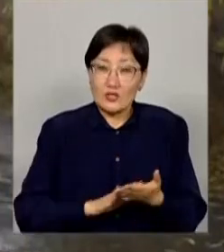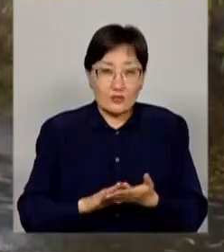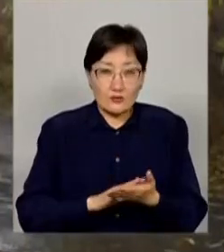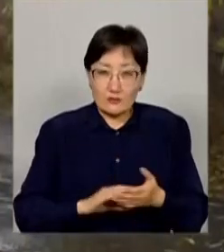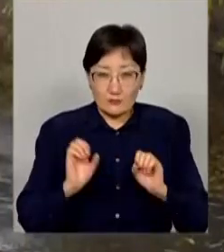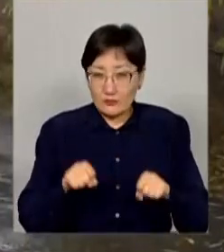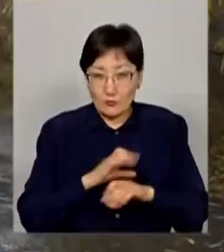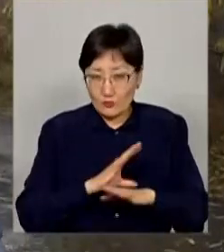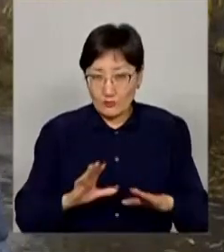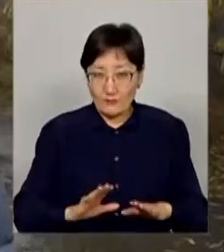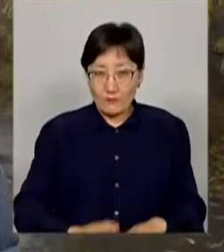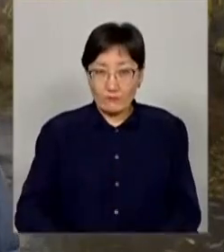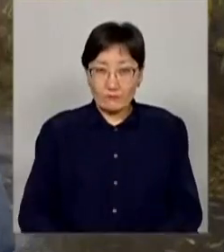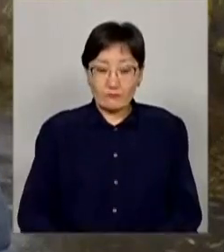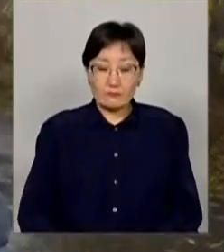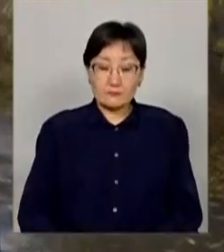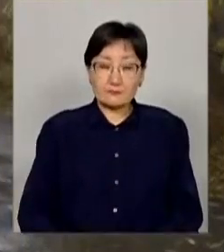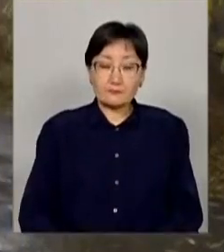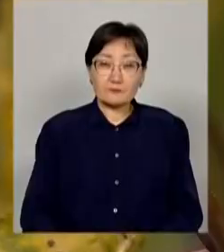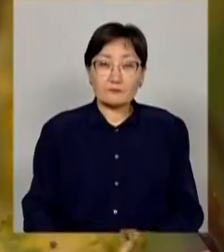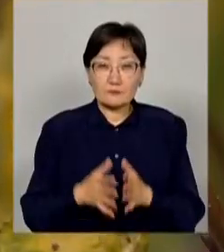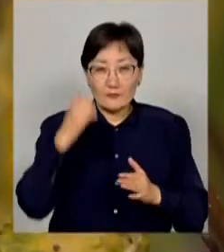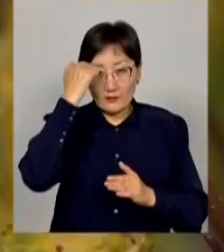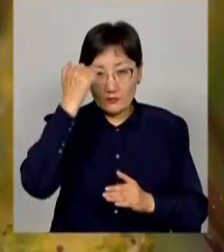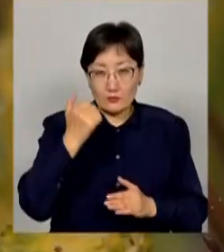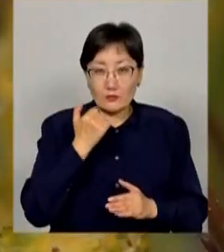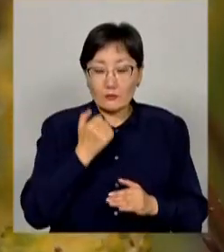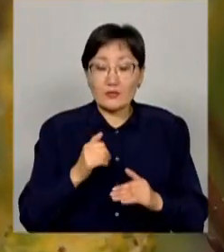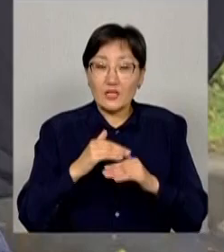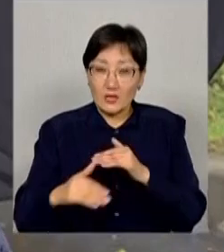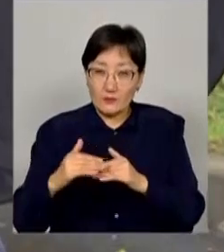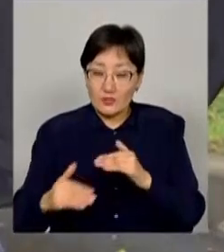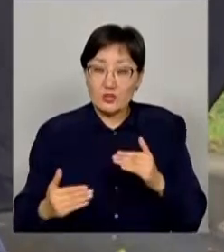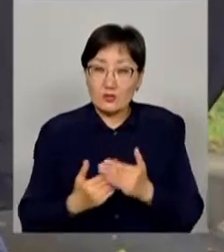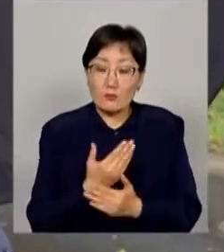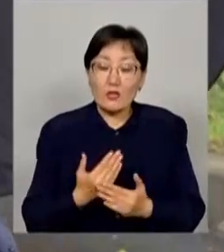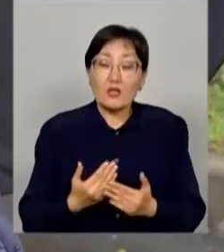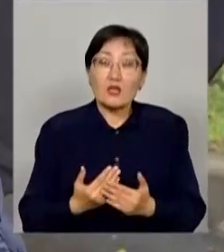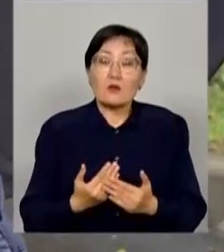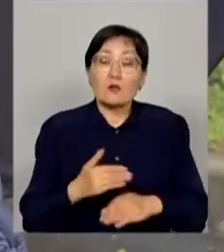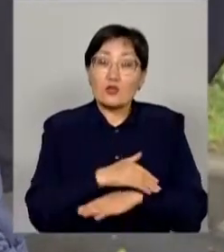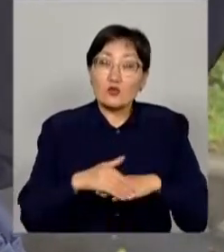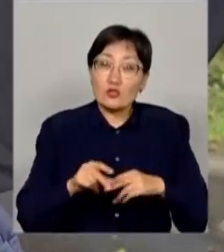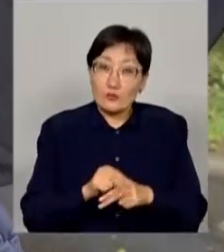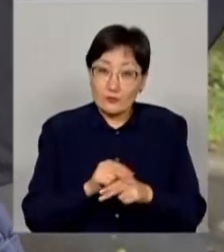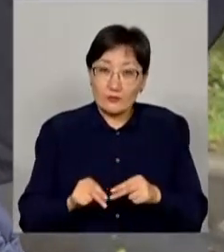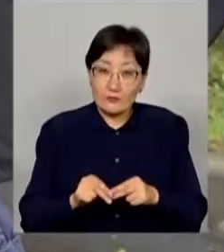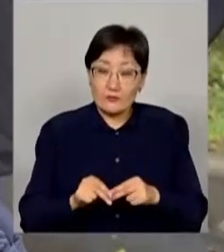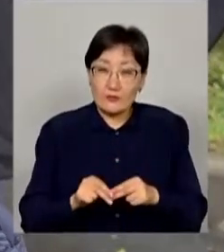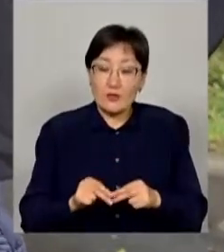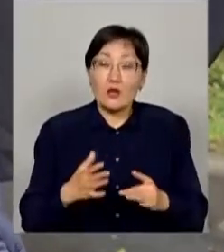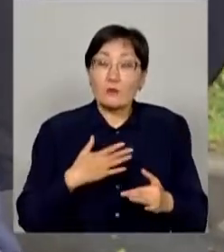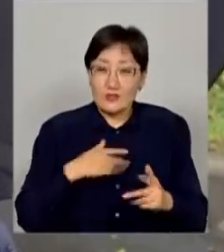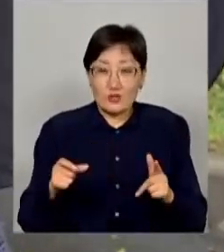болмаған тұрған. Но рахмет енді қазір асфальт салынды, дұрыс болды. Жазып болсын, көшеміз жөнді бір. Жоқ, жер, сөзімізді